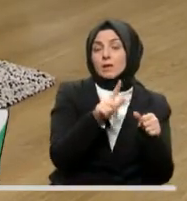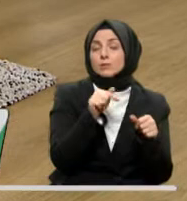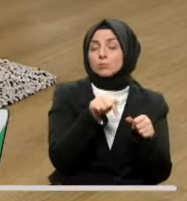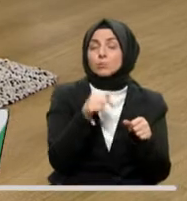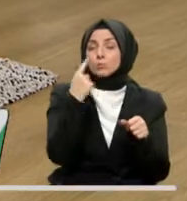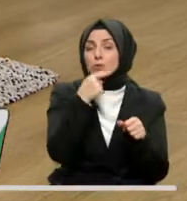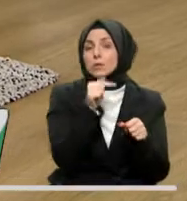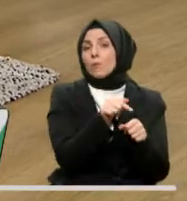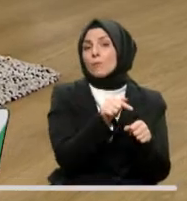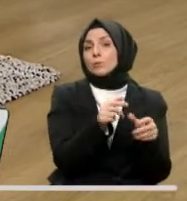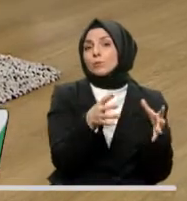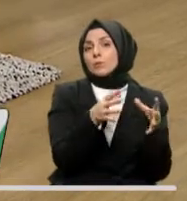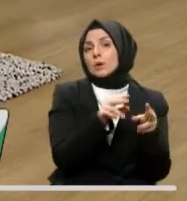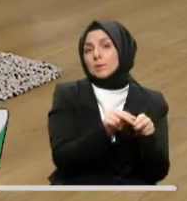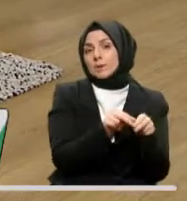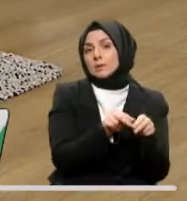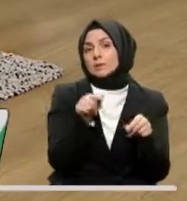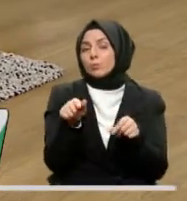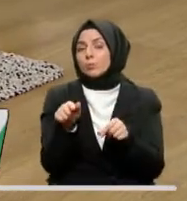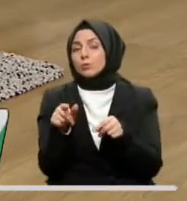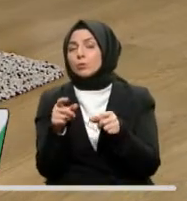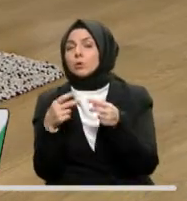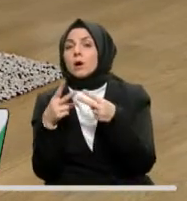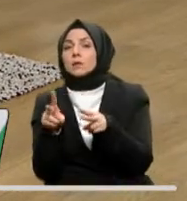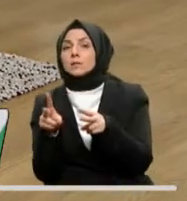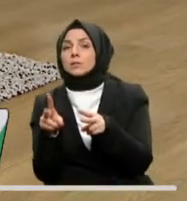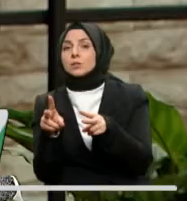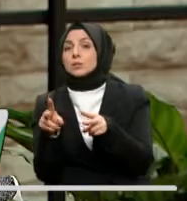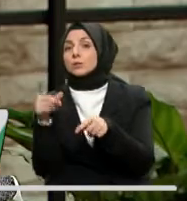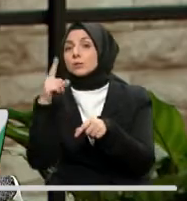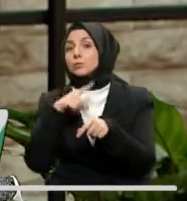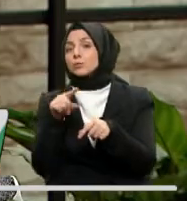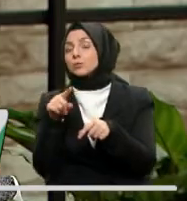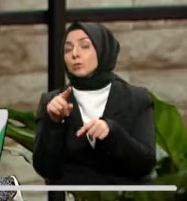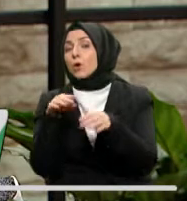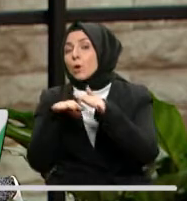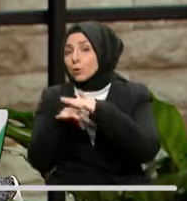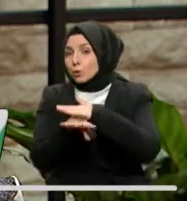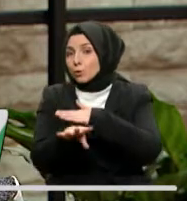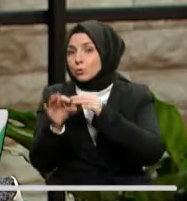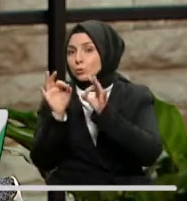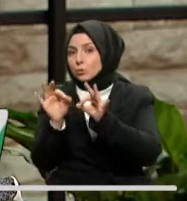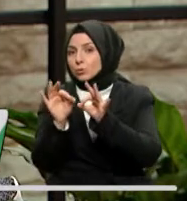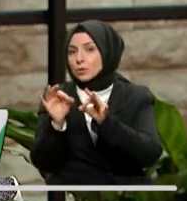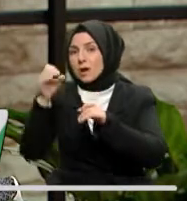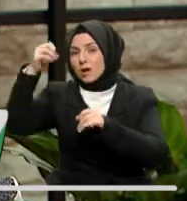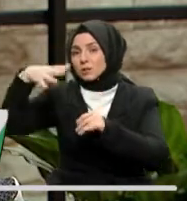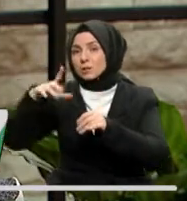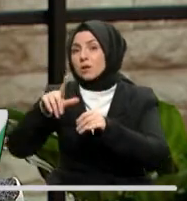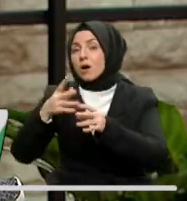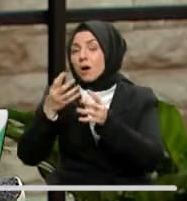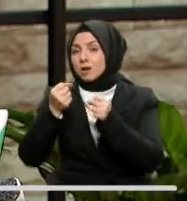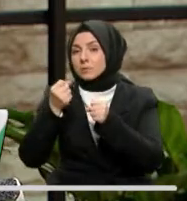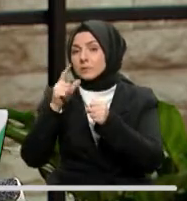Işık kökler ışığa yönelir ve zarar görür Bu ise Orkidenin tam tersi köklerini mutlaka fotosentez yapması için Işık alması gerekiyor